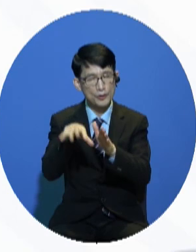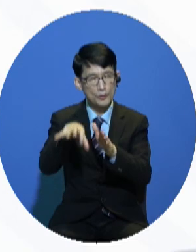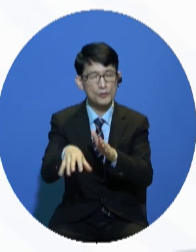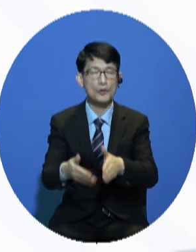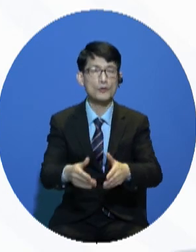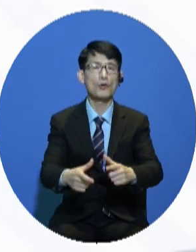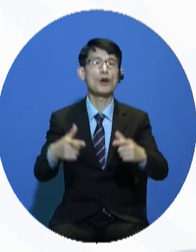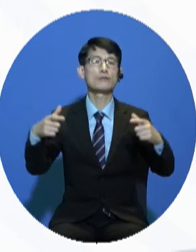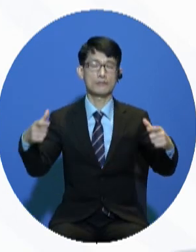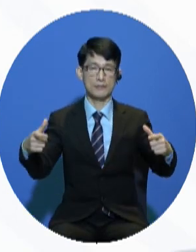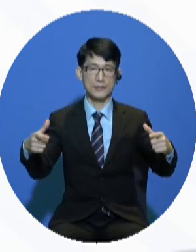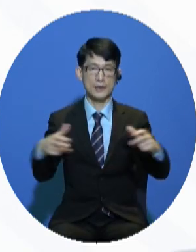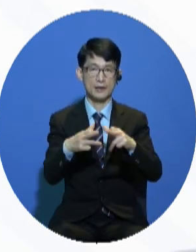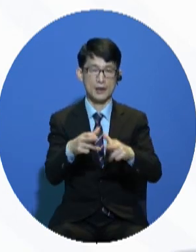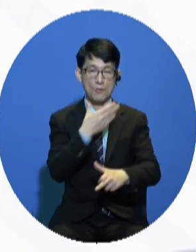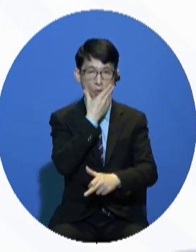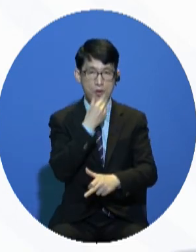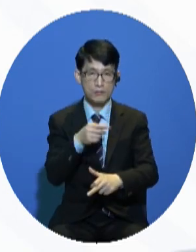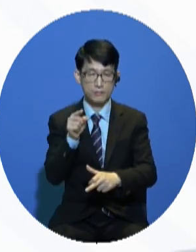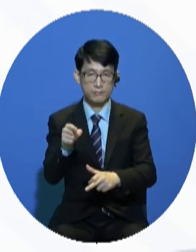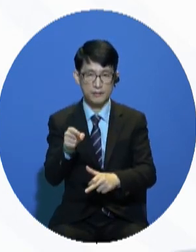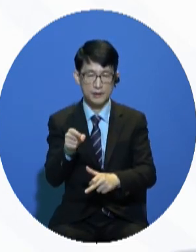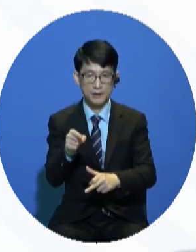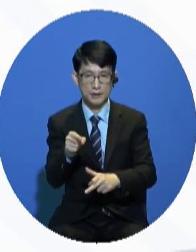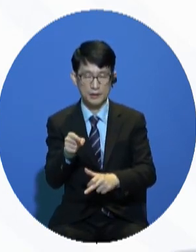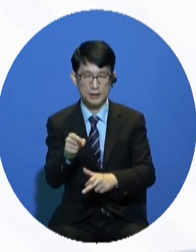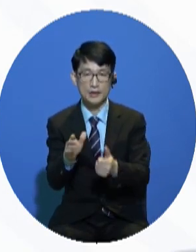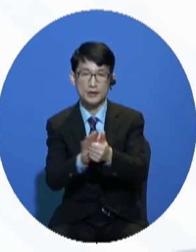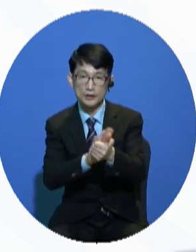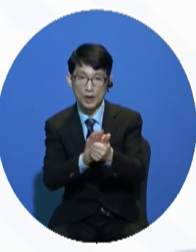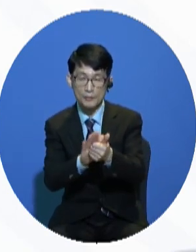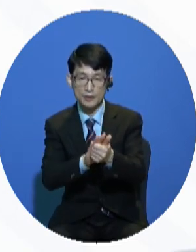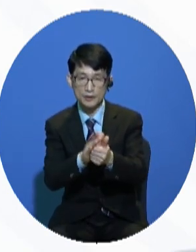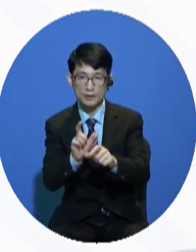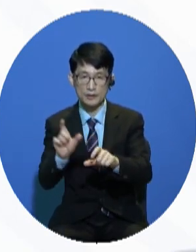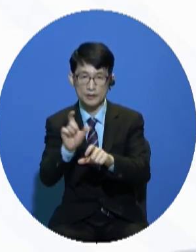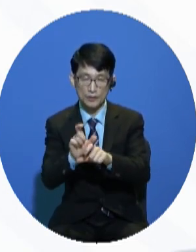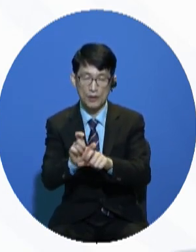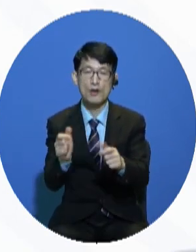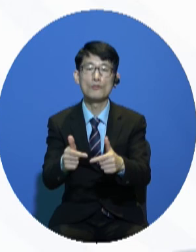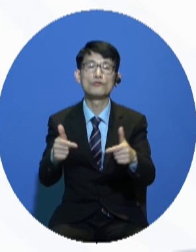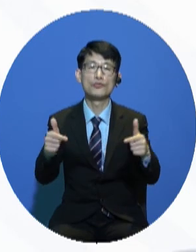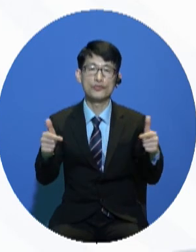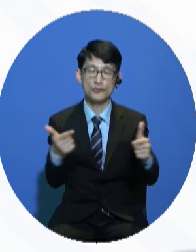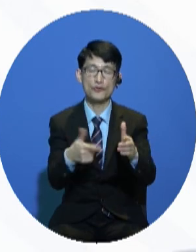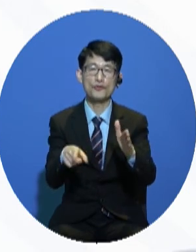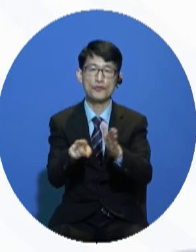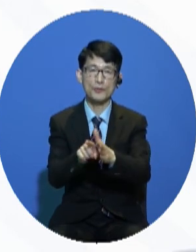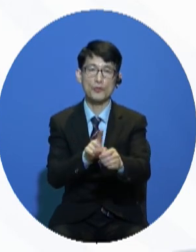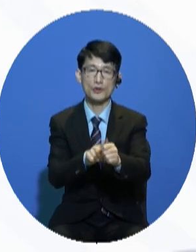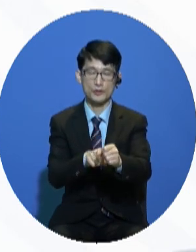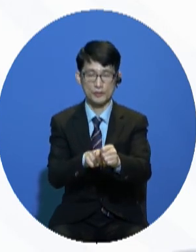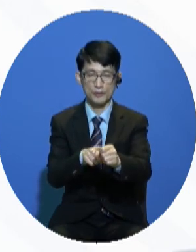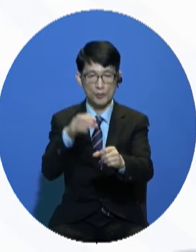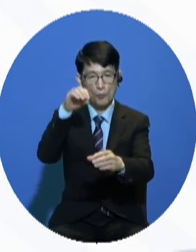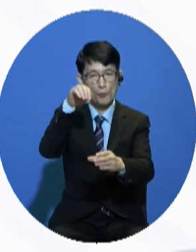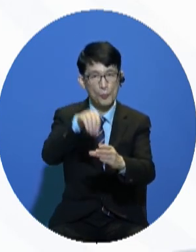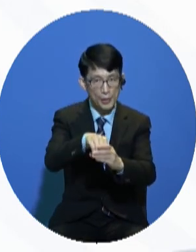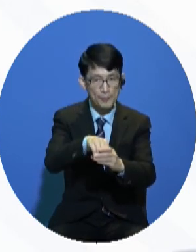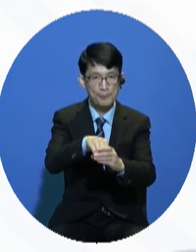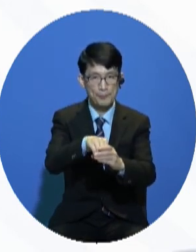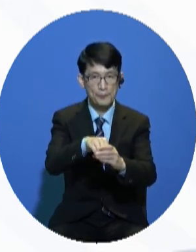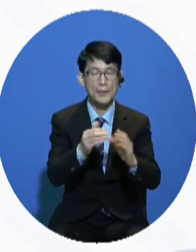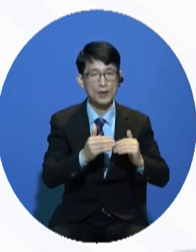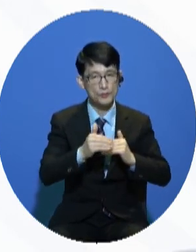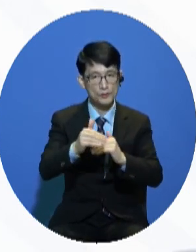강화해서 장애인 복지 서비스의 질적 수준을 높이려고 하는 그런 내용까지 함께 담은 그런 형태로 추진을 해 나갈